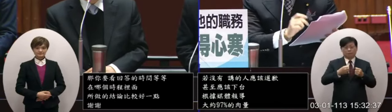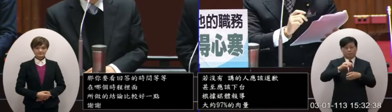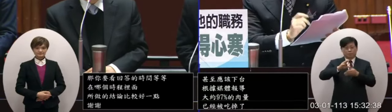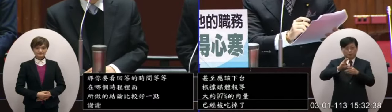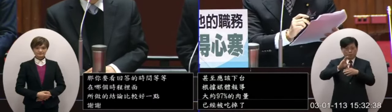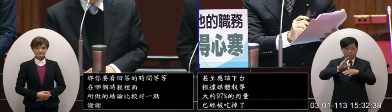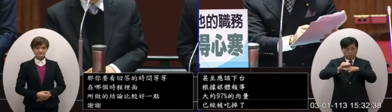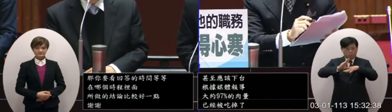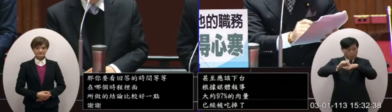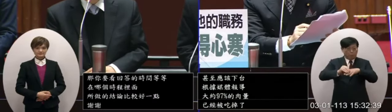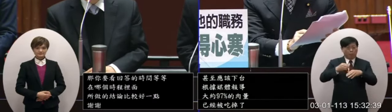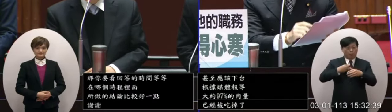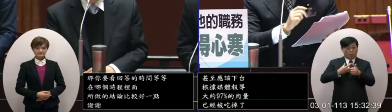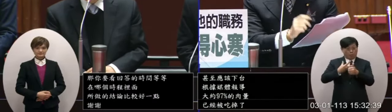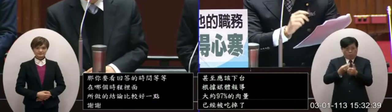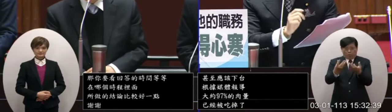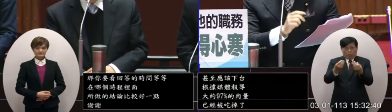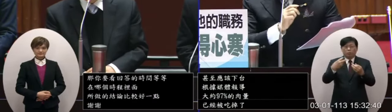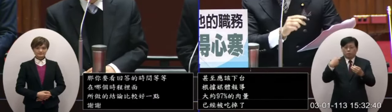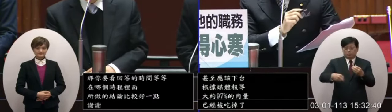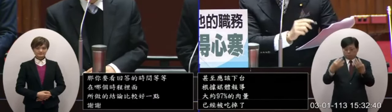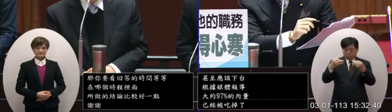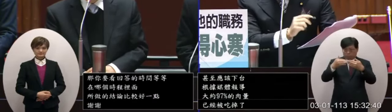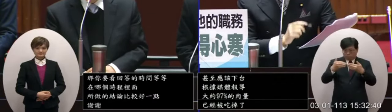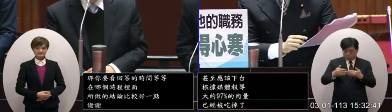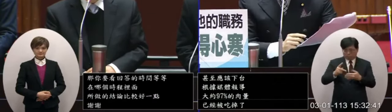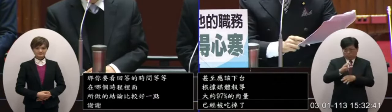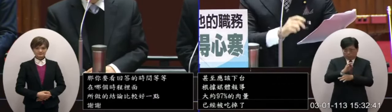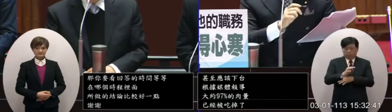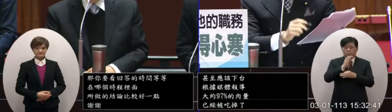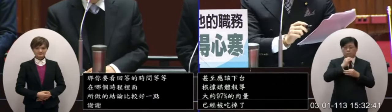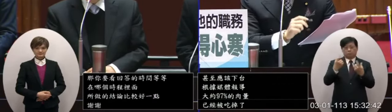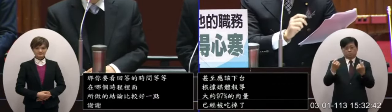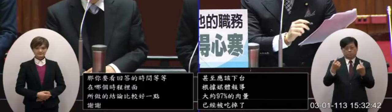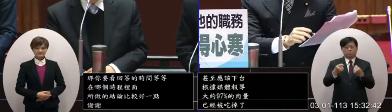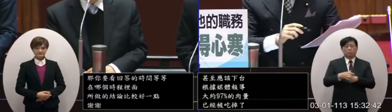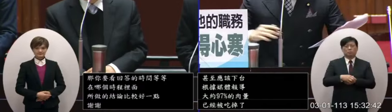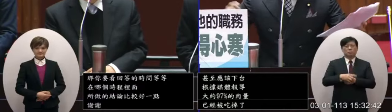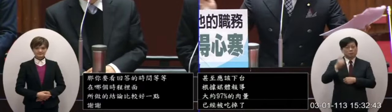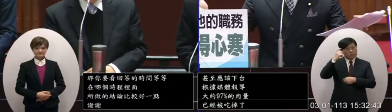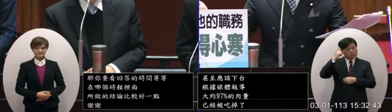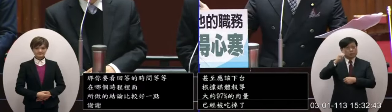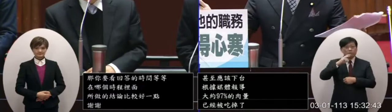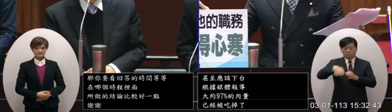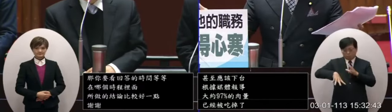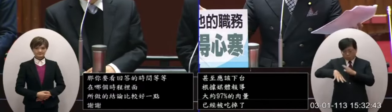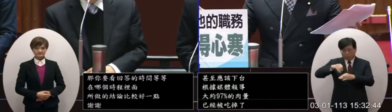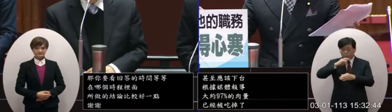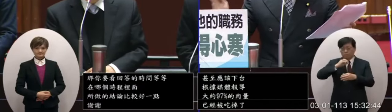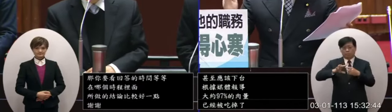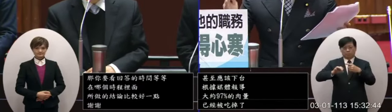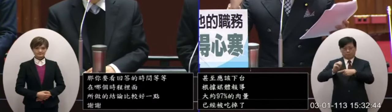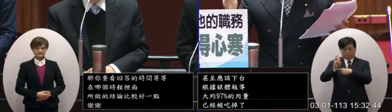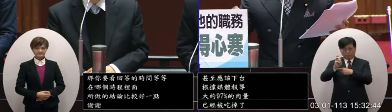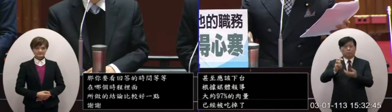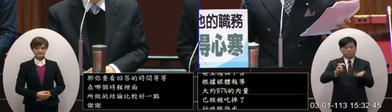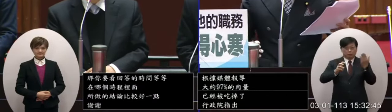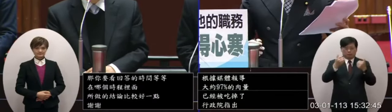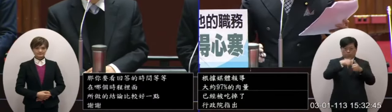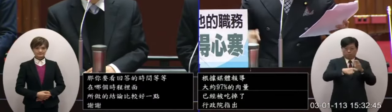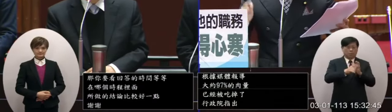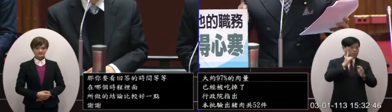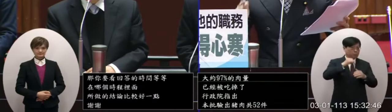且检验的数目符合科学统计的数目，也就是抽样数大于30，可代表母